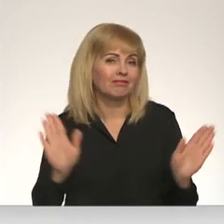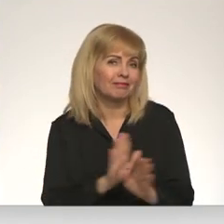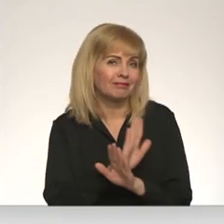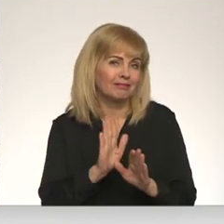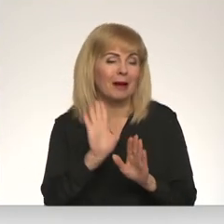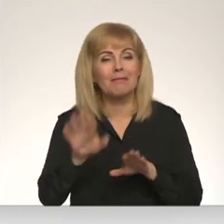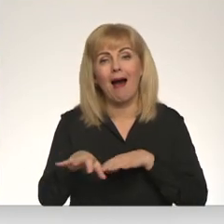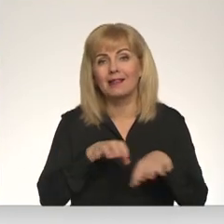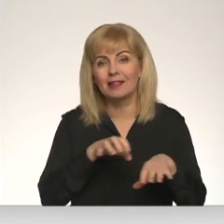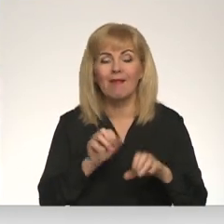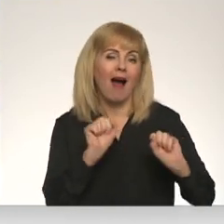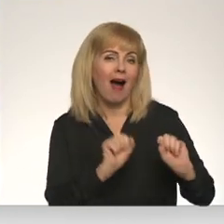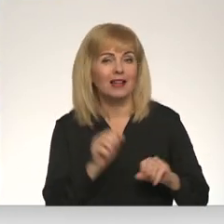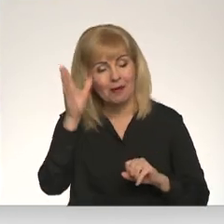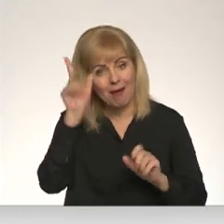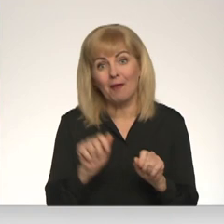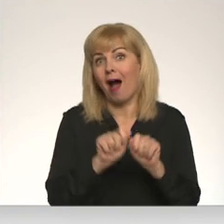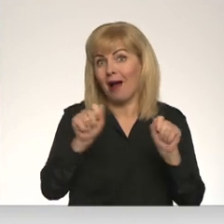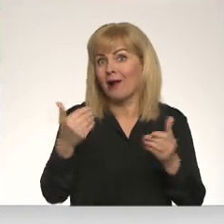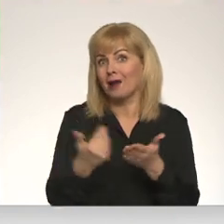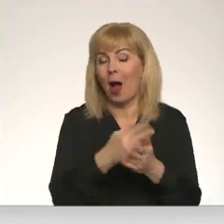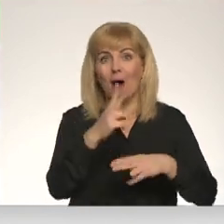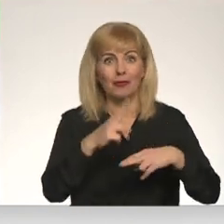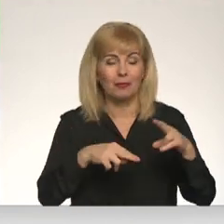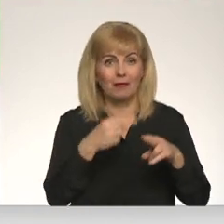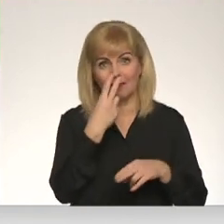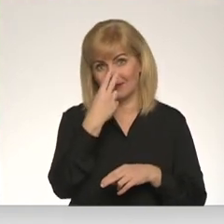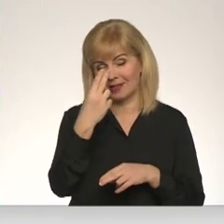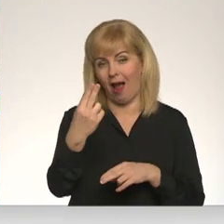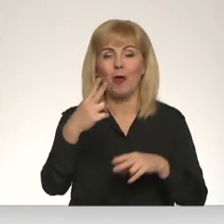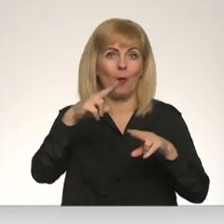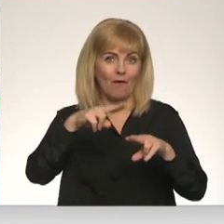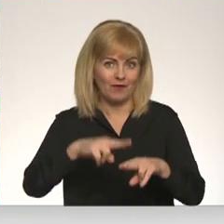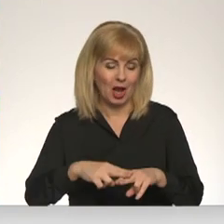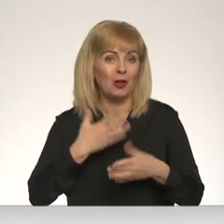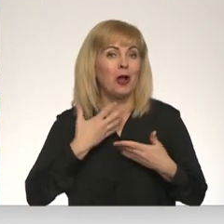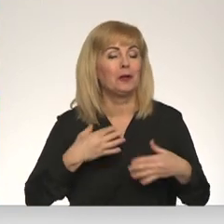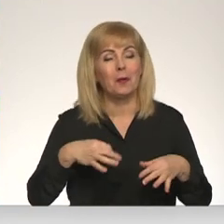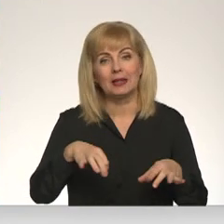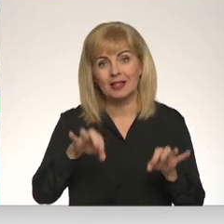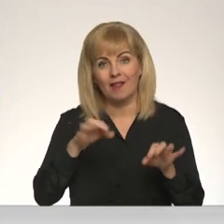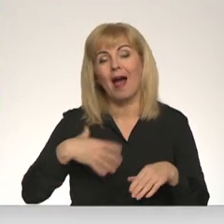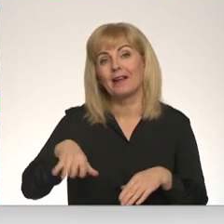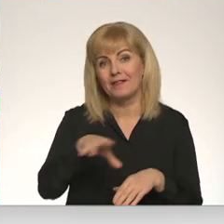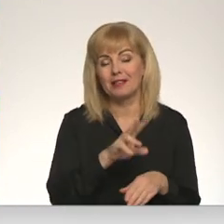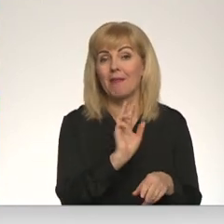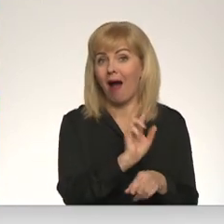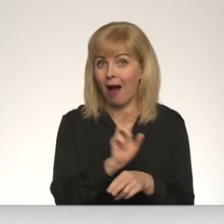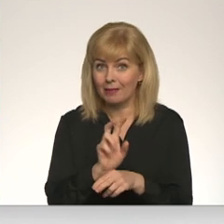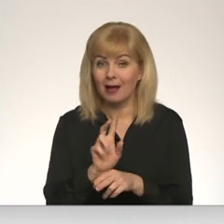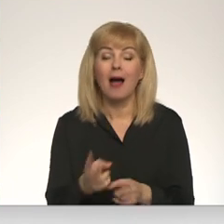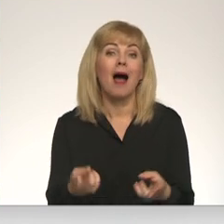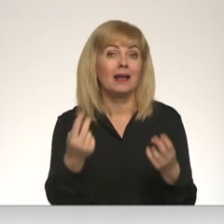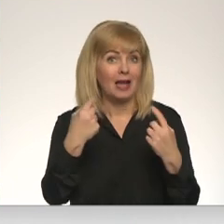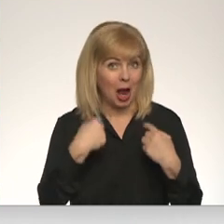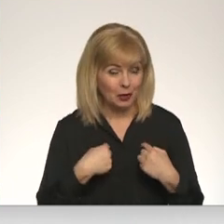dabas aizsardzības pārvalde atklāja jaunus būvēto skatu platformu. Man šķiet ir ļoti svarīgi visiem apmeklētājiem, kas pie mums